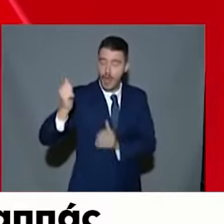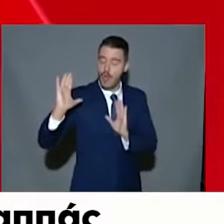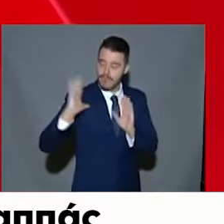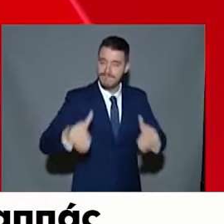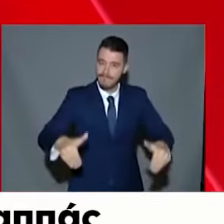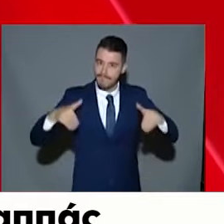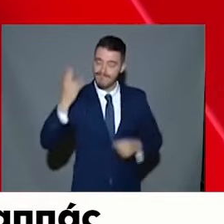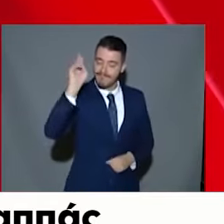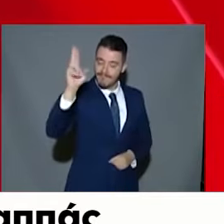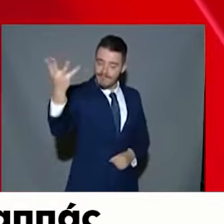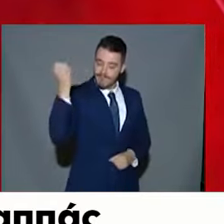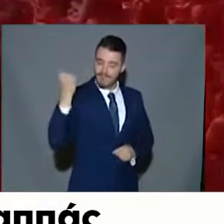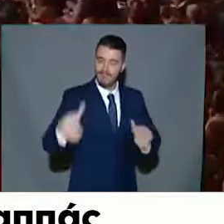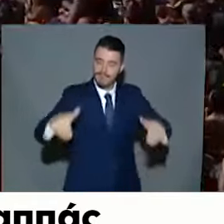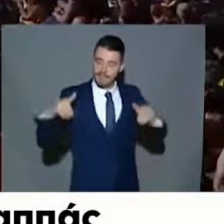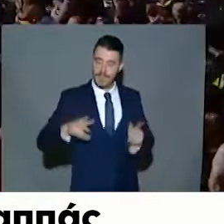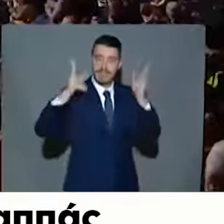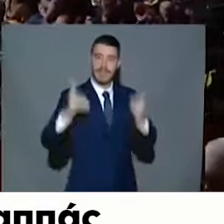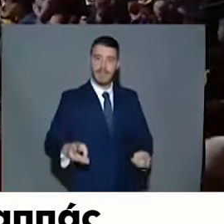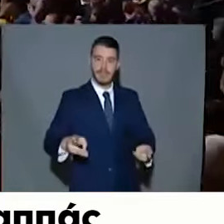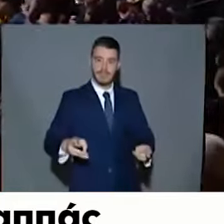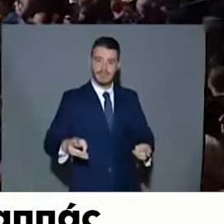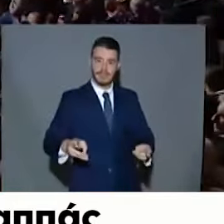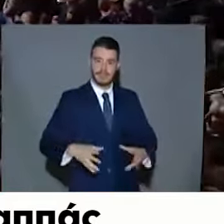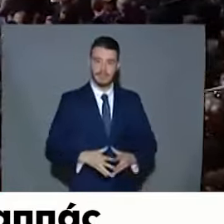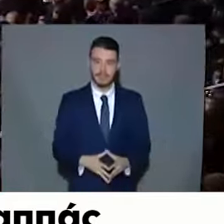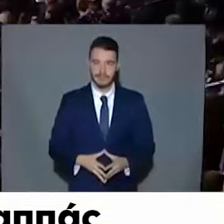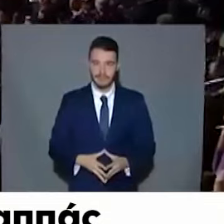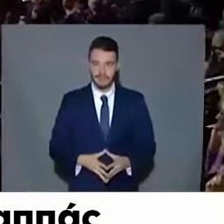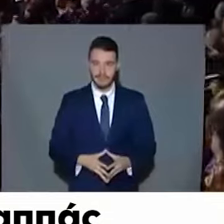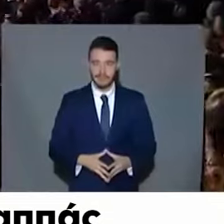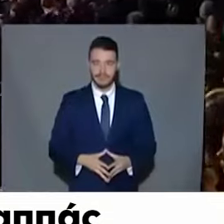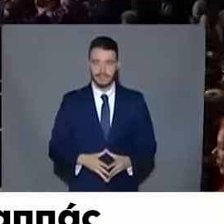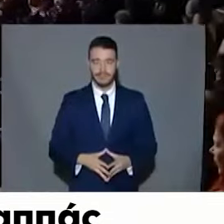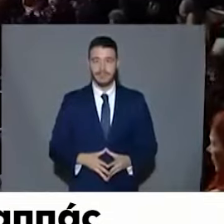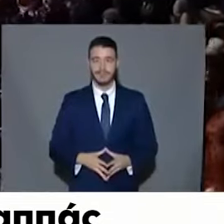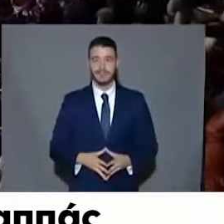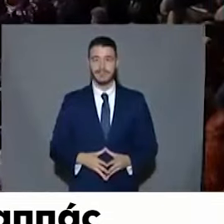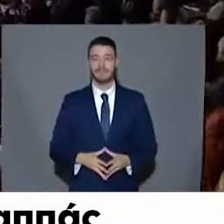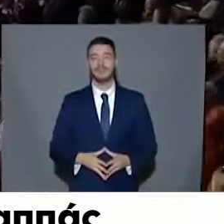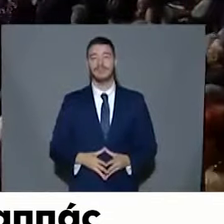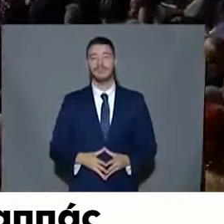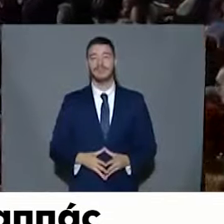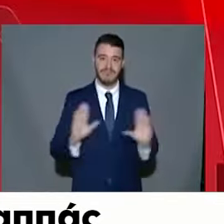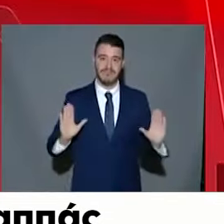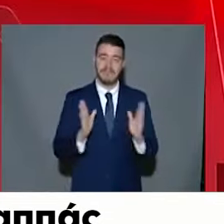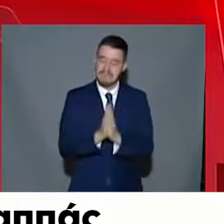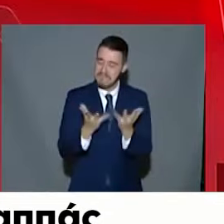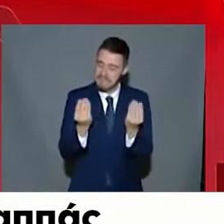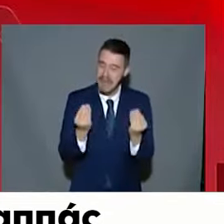αντιμετωπιστεί η κρίση στο ΣΥΡΙΖΑ. Και γι' αυτό έχει βάση αυτό που λέει ο κ. Τσίπρας, όλα θα κριθούν από τα